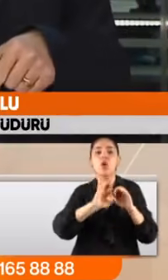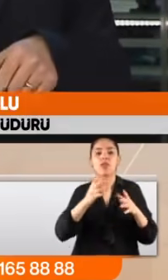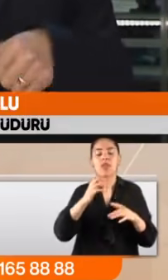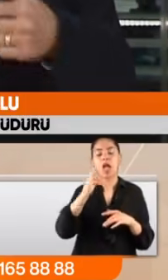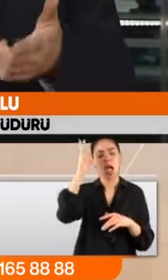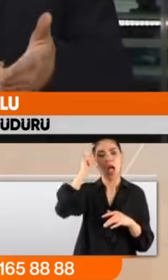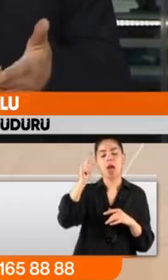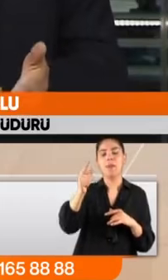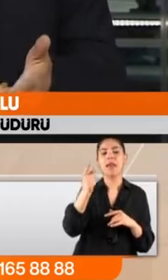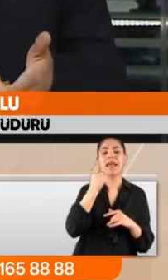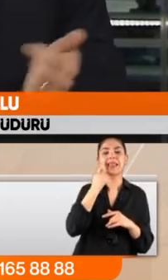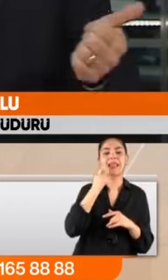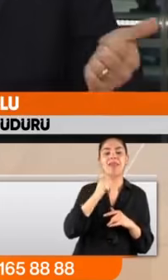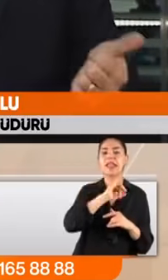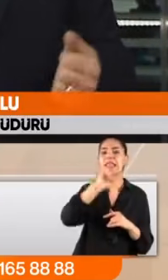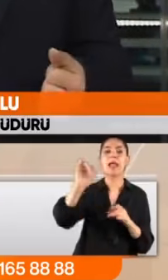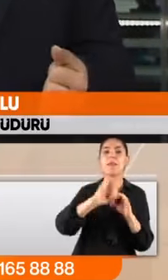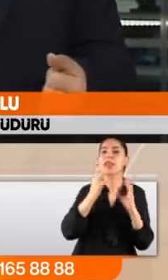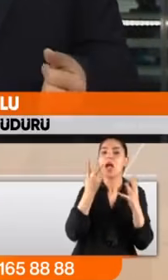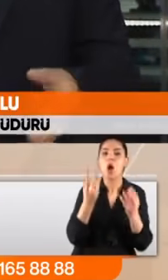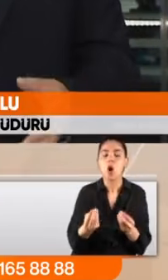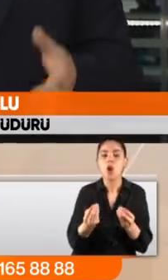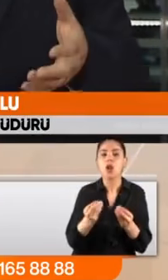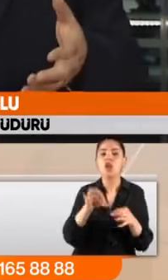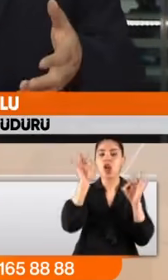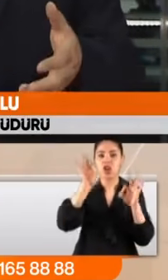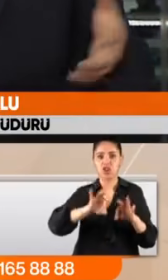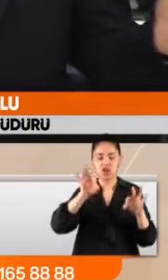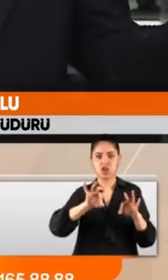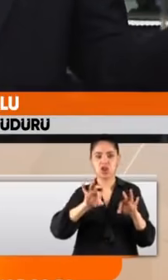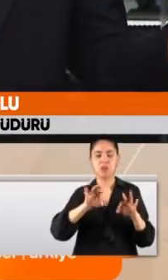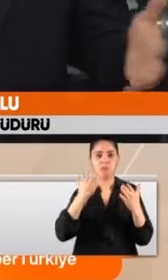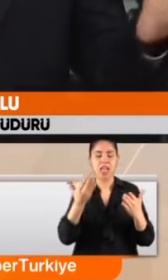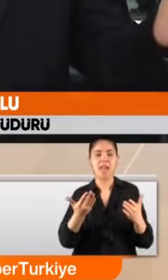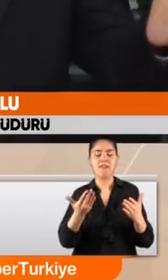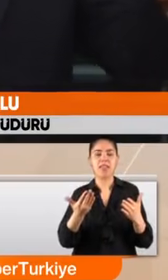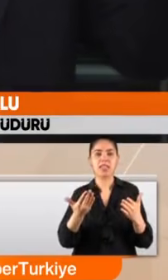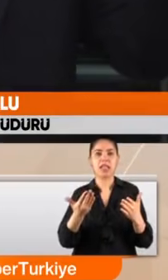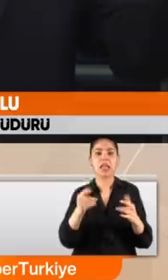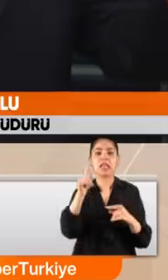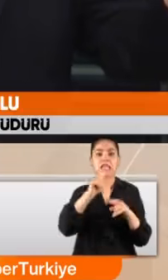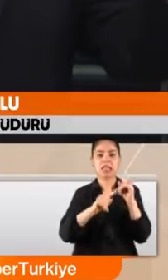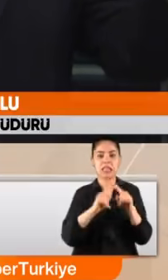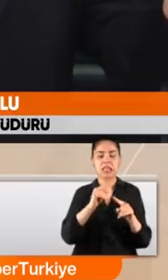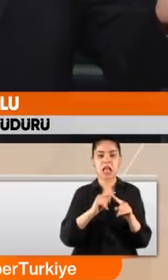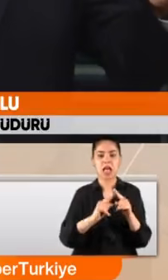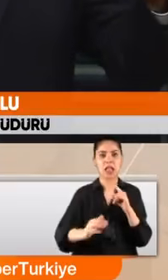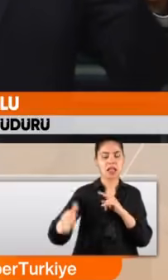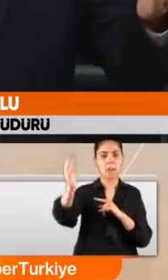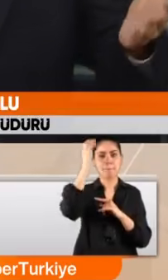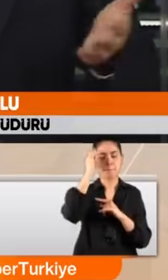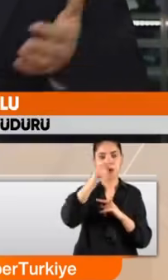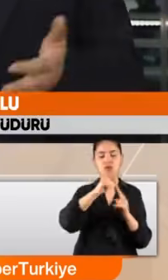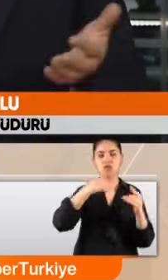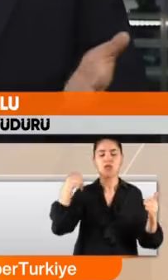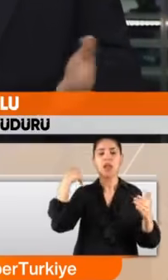Birleşik Devletleri'ne ne tür bir tepki verilecek? Yani şu an itibariyle tamam, yani siyasetin tepesinden, zirvesinden